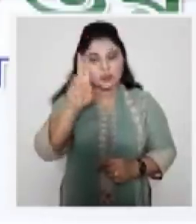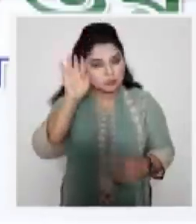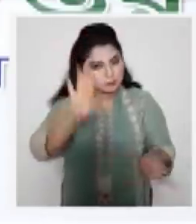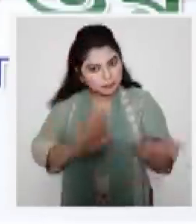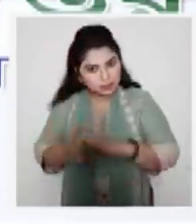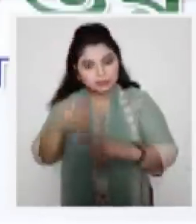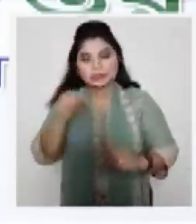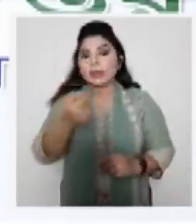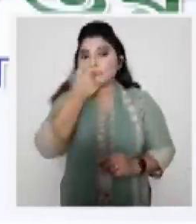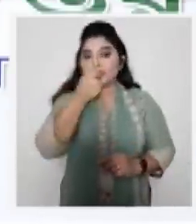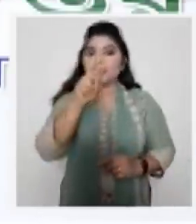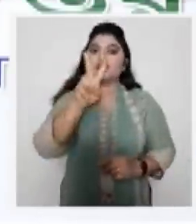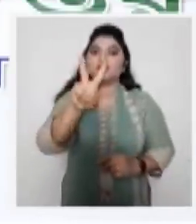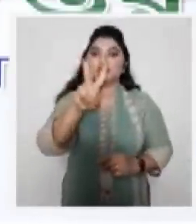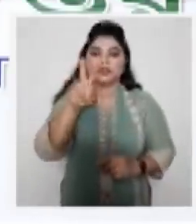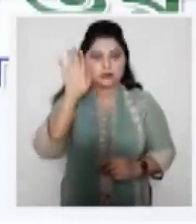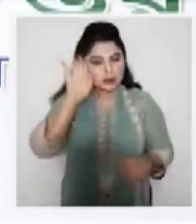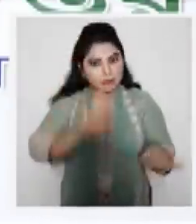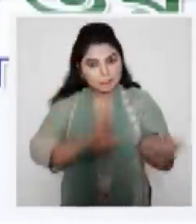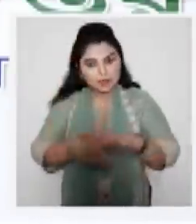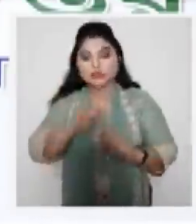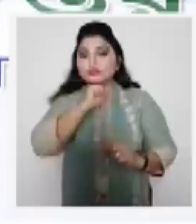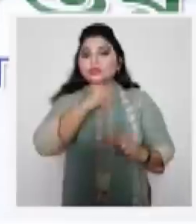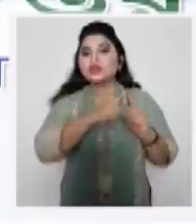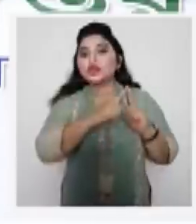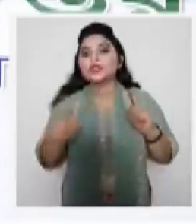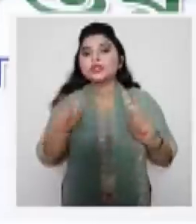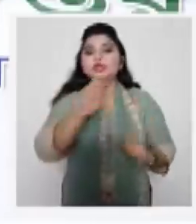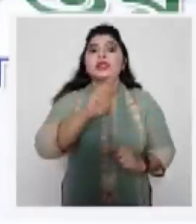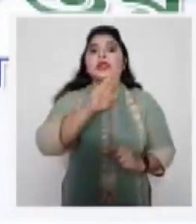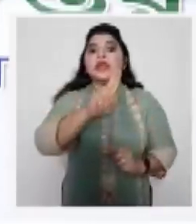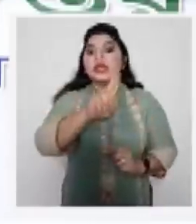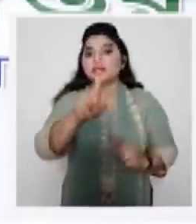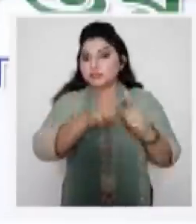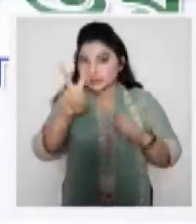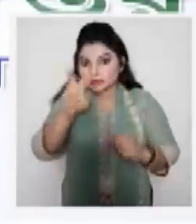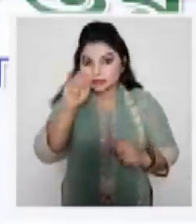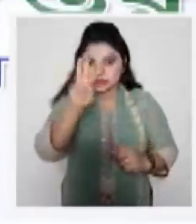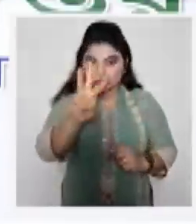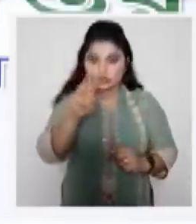পুরুষ 32 জন এবং নারী 6 জন। বয়স বিভাজনে